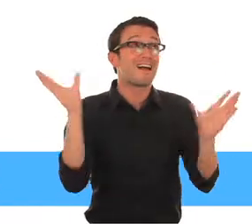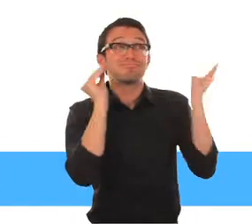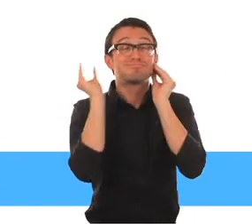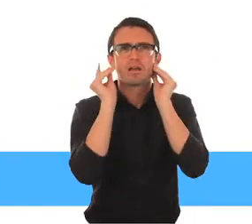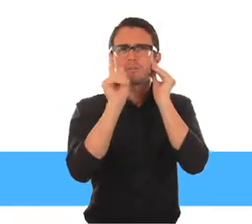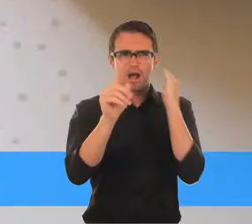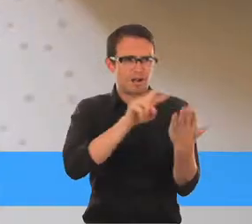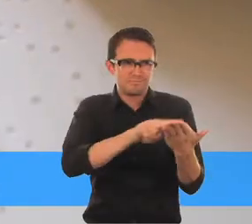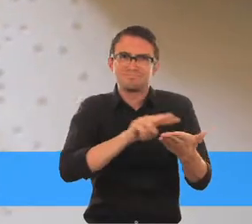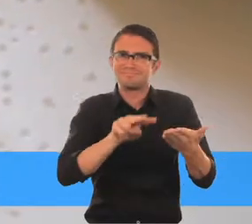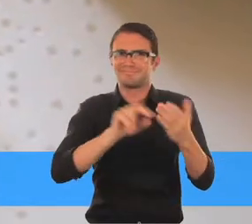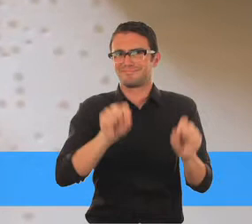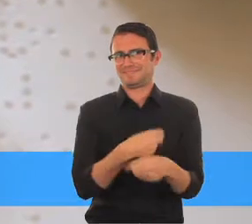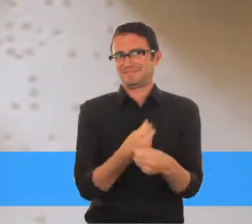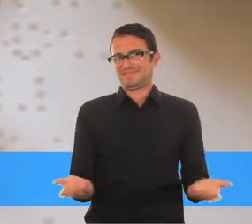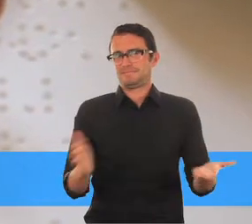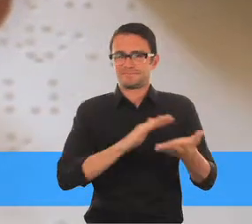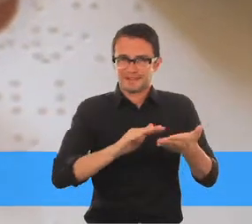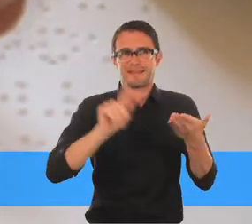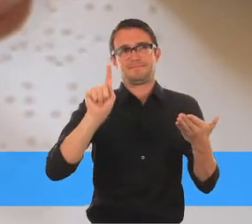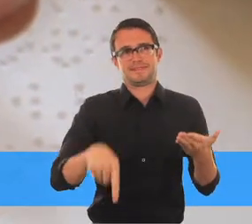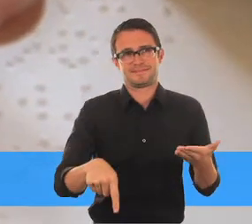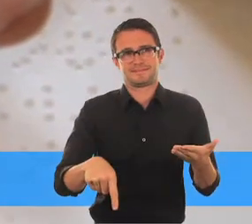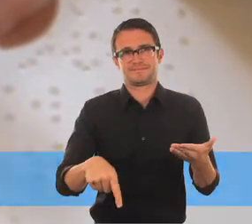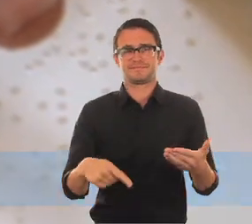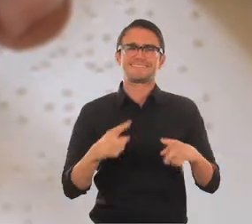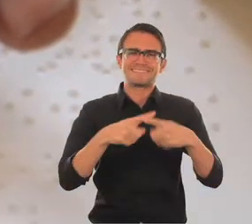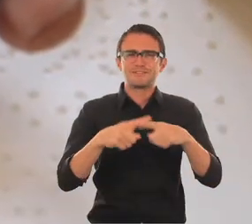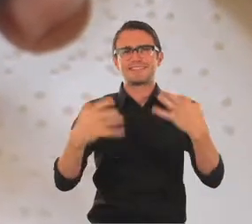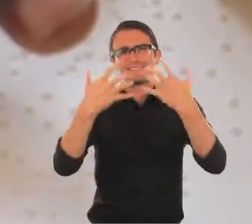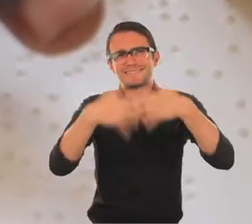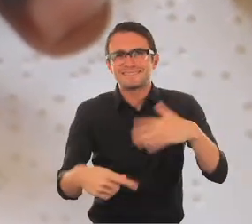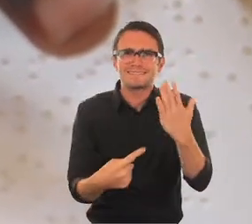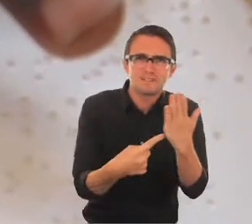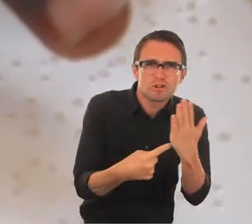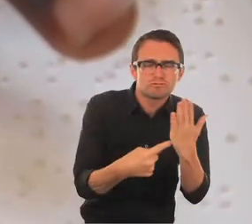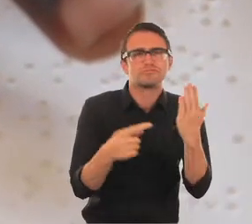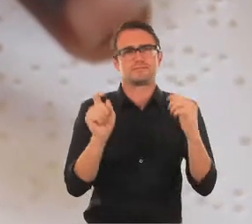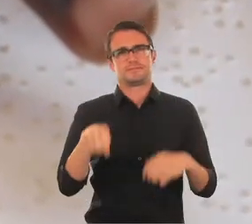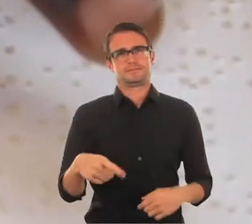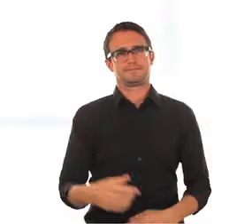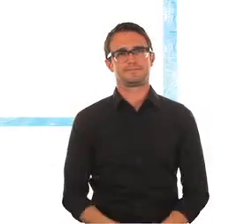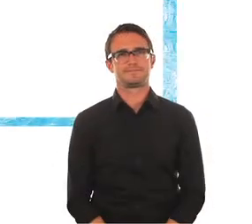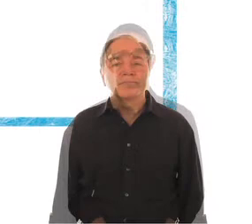soutien adéquat, y compris l'accès au braille et à la technologie d'assistance. Photo d'une paire de mains lisant le braille.